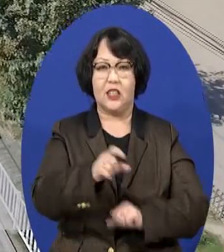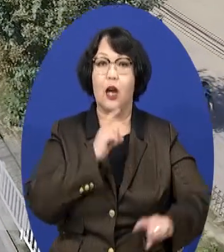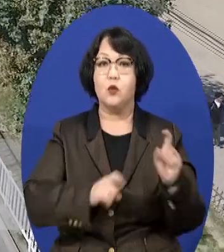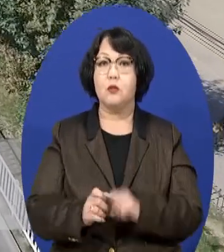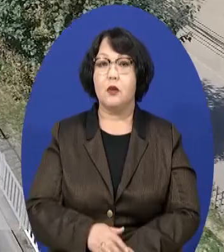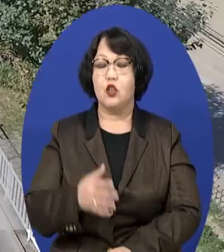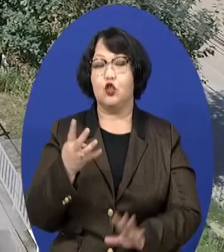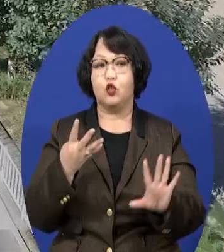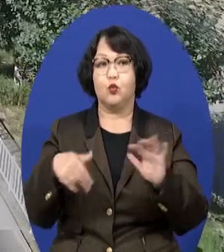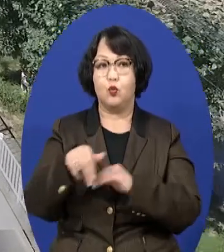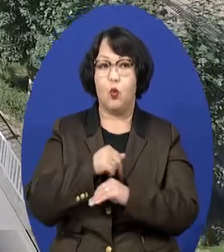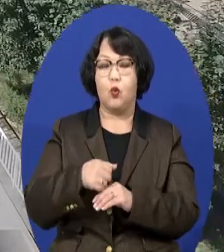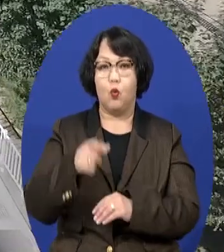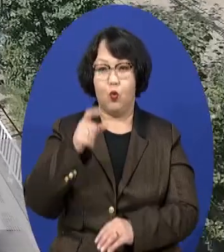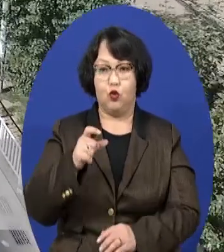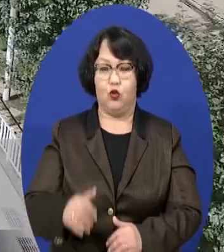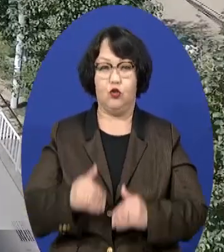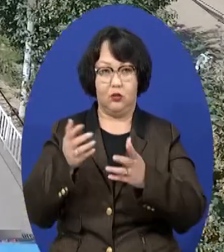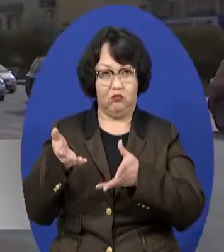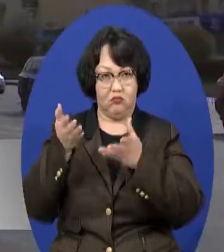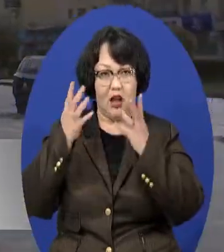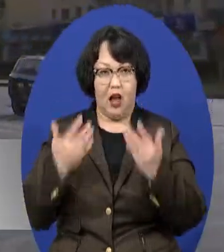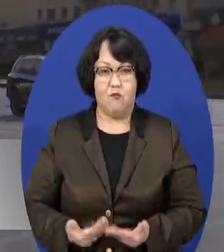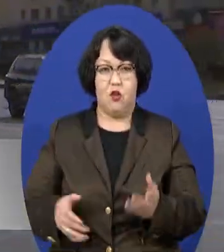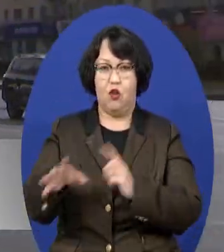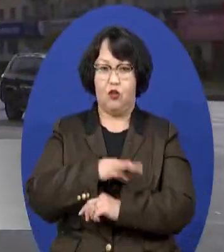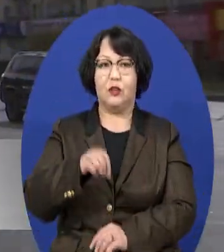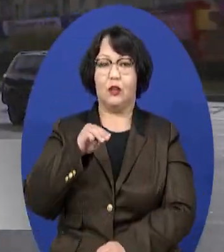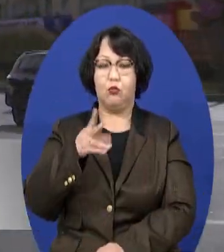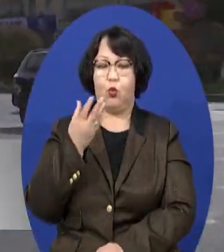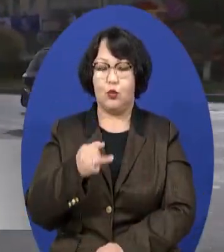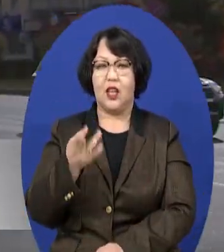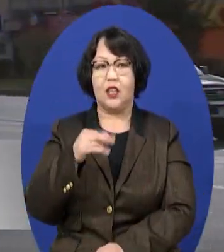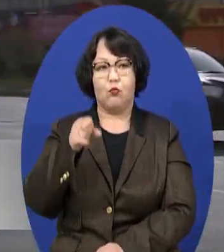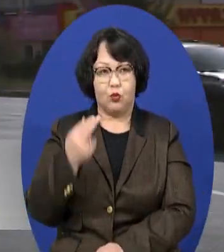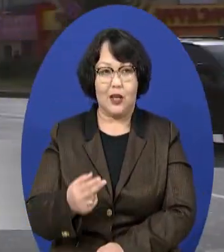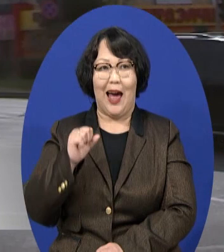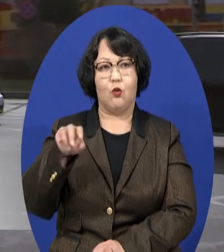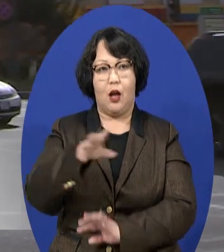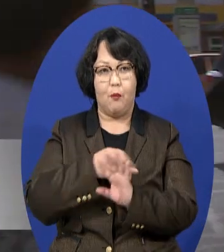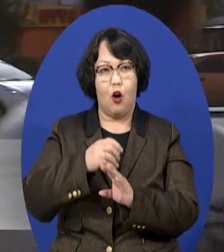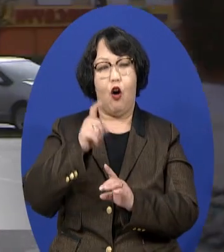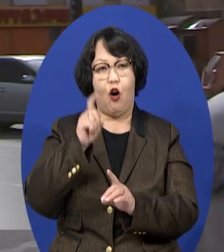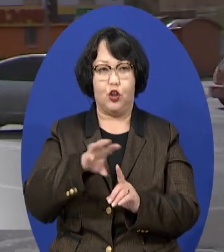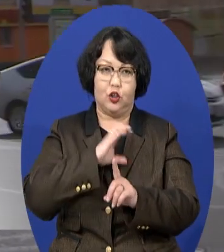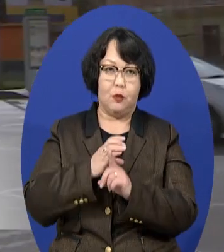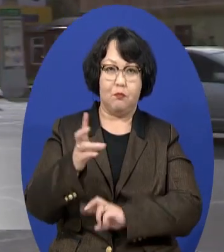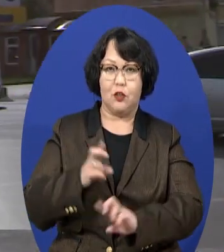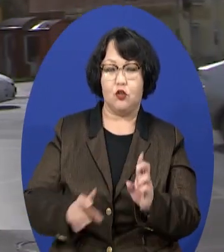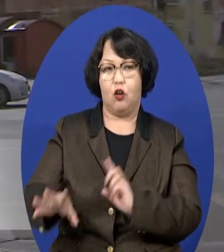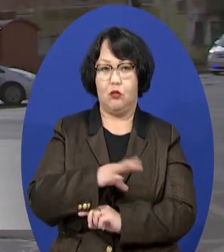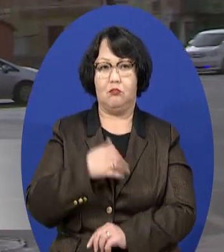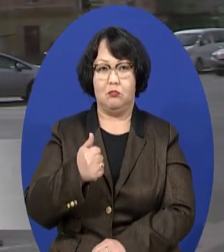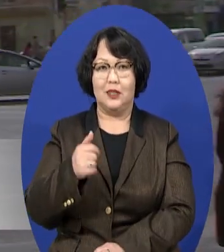Нийслэлийн 9 дүүргийг эренблэхтэй хүний хөгжлийг дээдэлсэн амьдрах орчин тухтай дэд бүтц аюулгүй хотын соёлтой бизнесийн таатай орчин